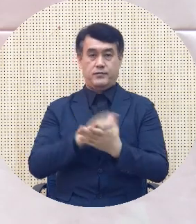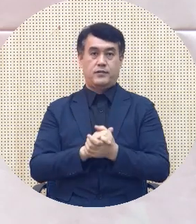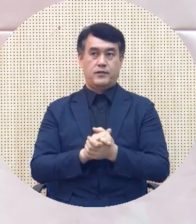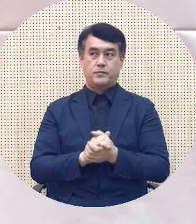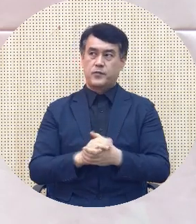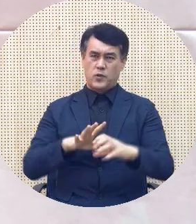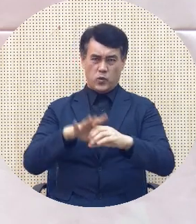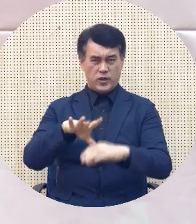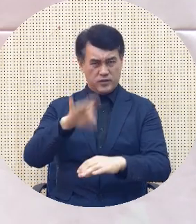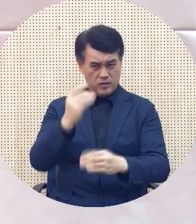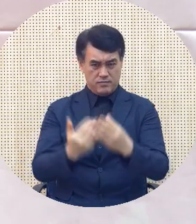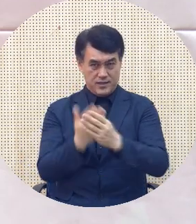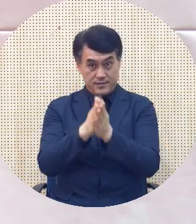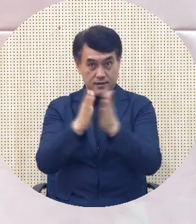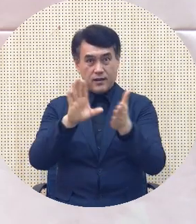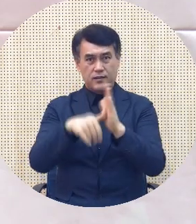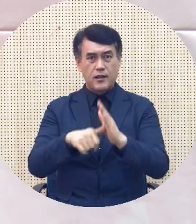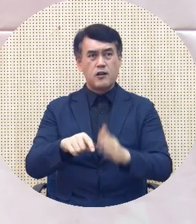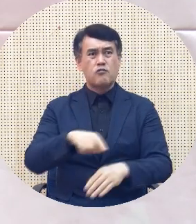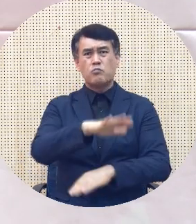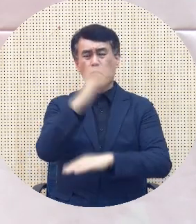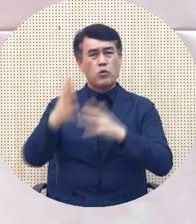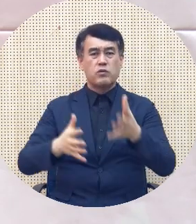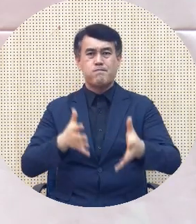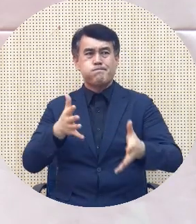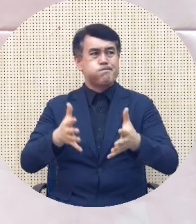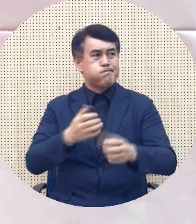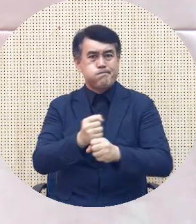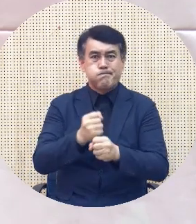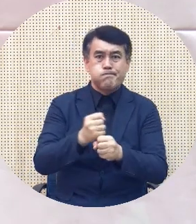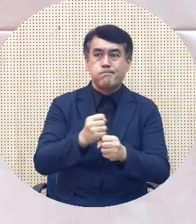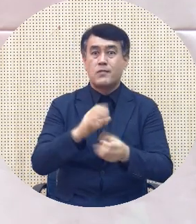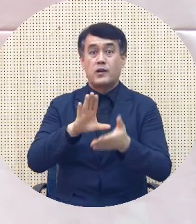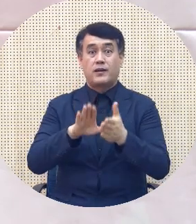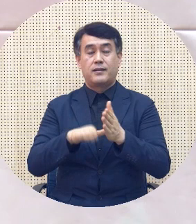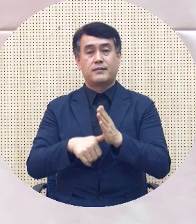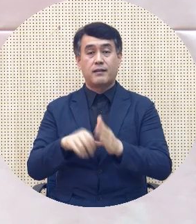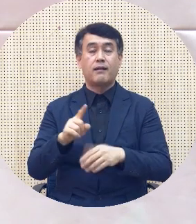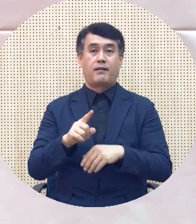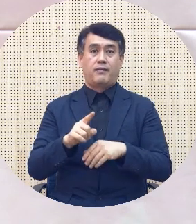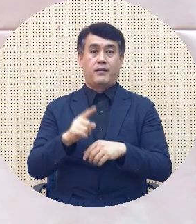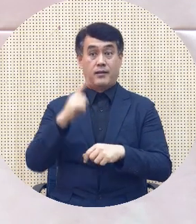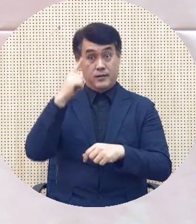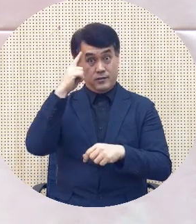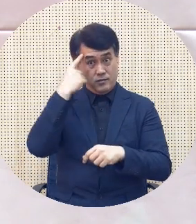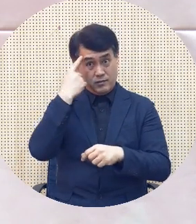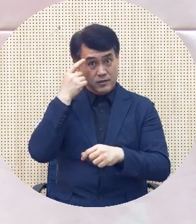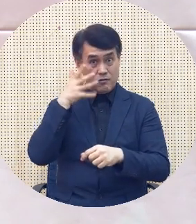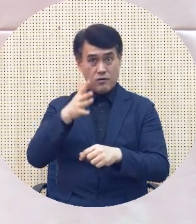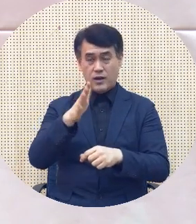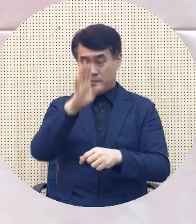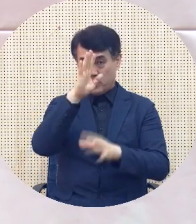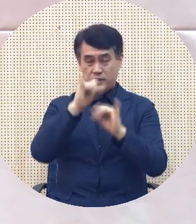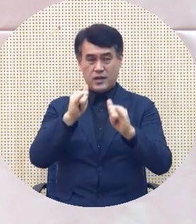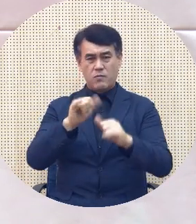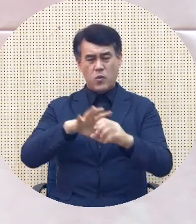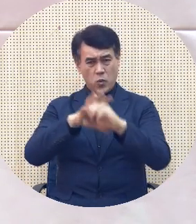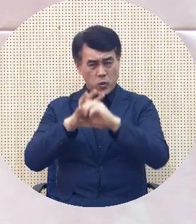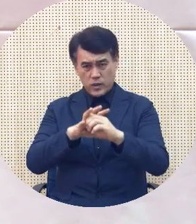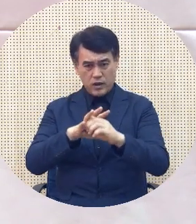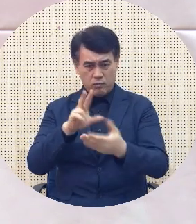발생 초기에 우리 모두가 어쩔 줄 몰라서 그냥 우왕좌왕할 때 정신과 환자들의 코로나 발병에 대한